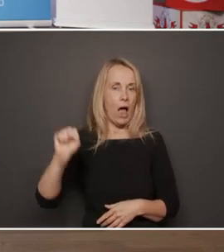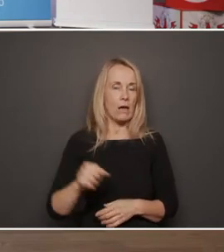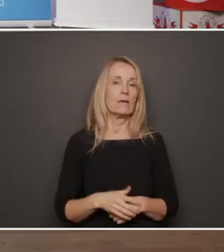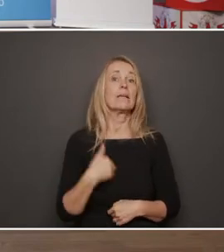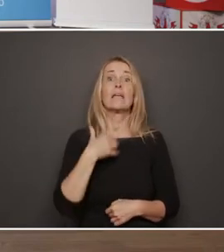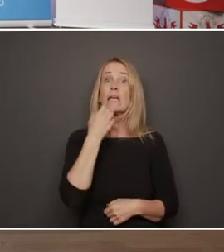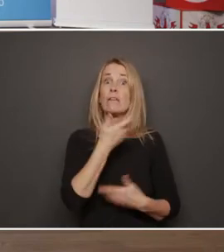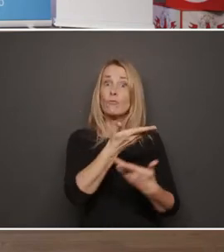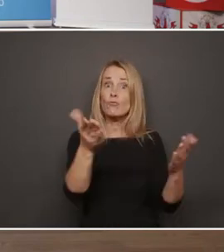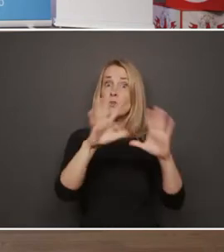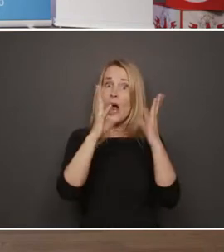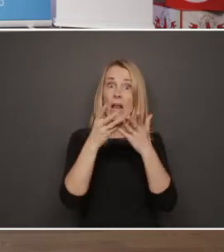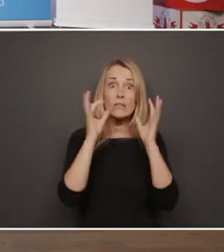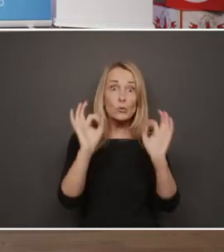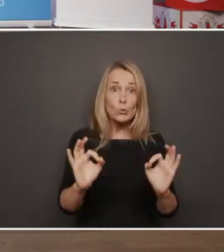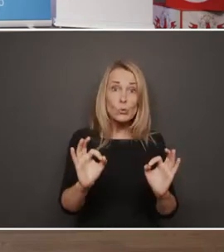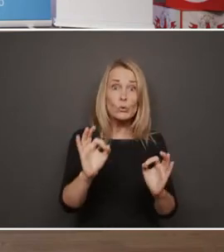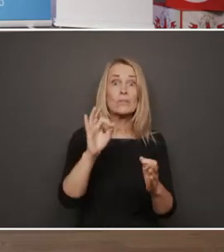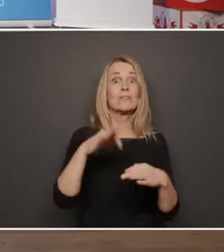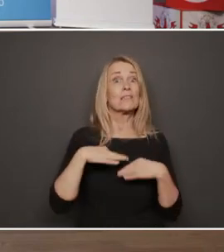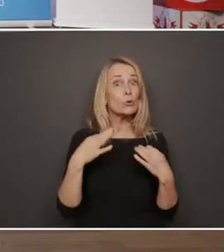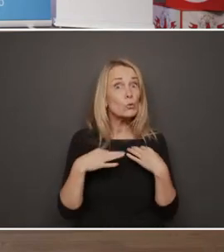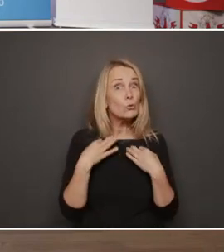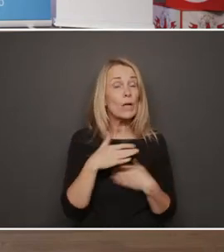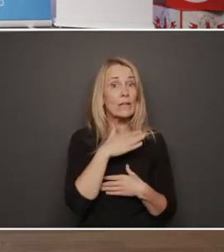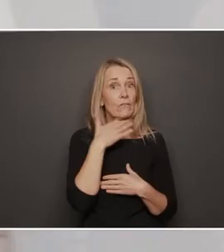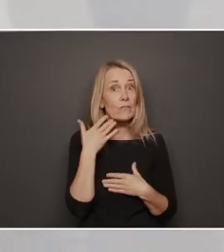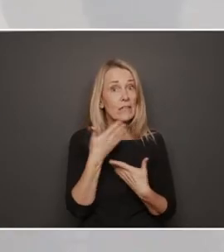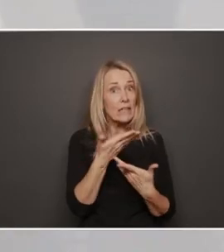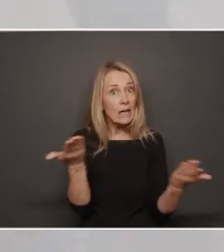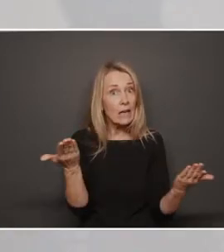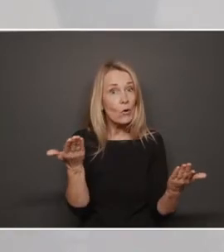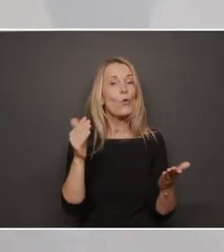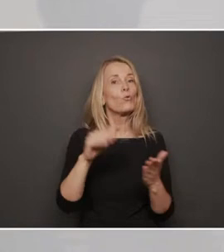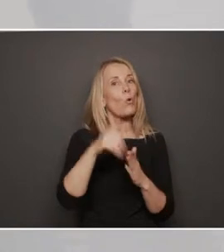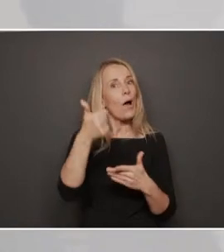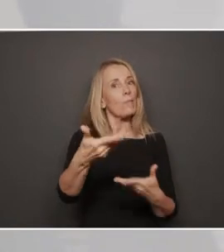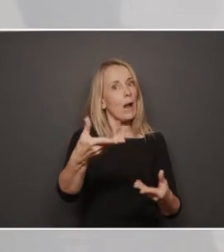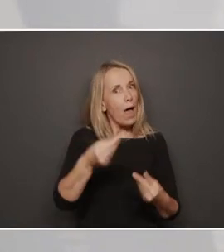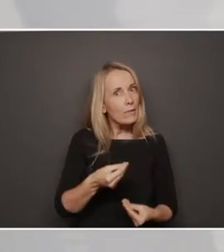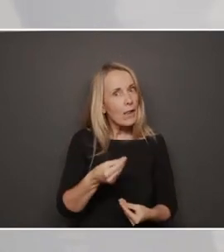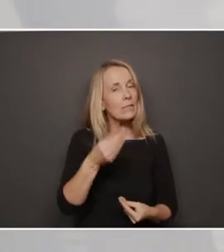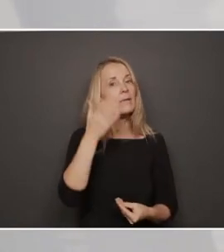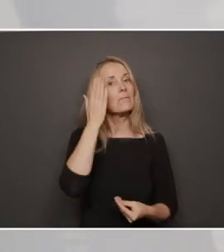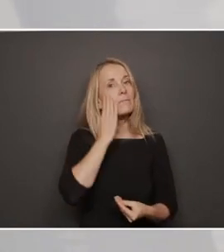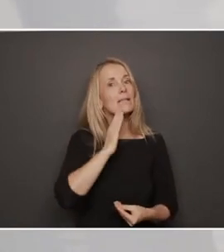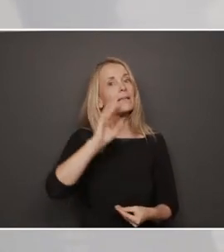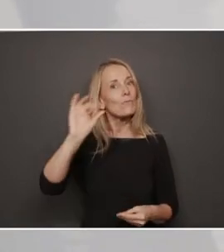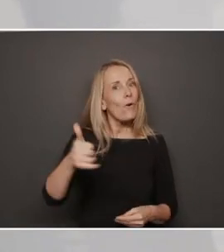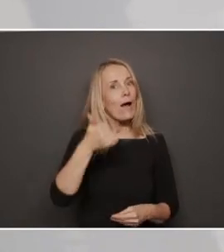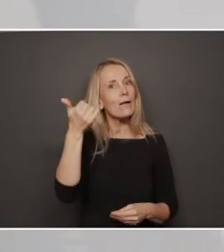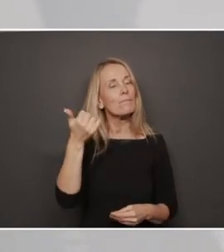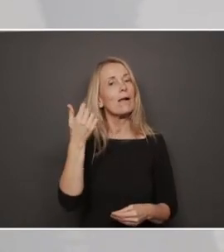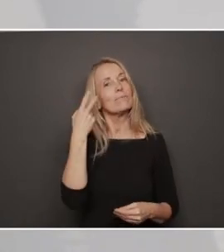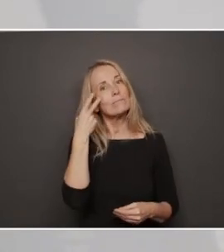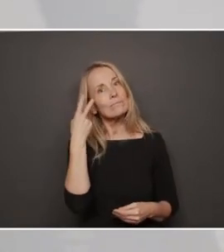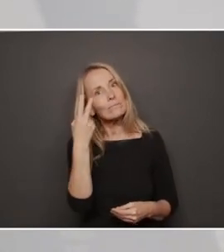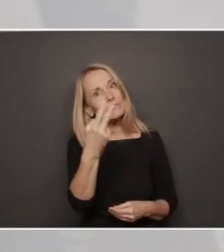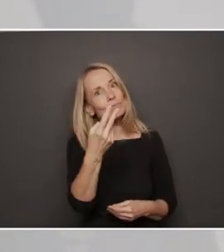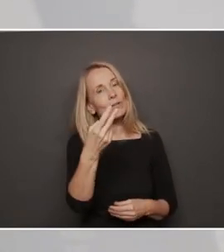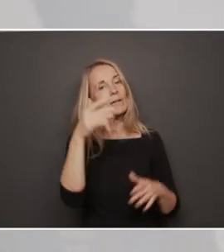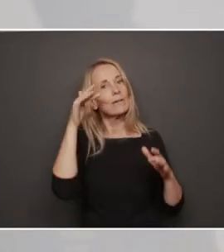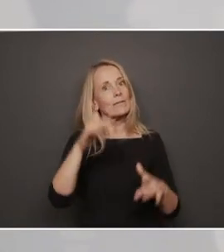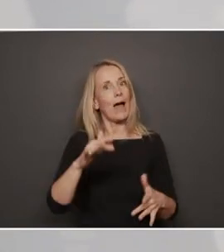alles Gute, viel Gesundheit und lade Sie zum Schluss noch ein, werfen Sie mit uns einen Blick auf die